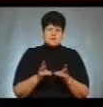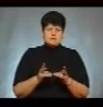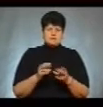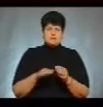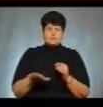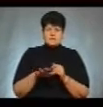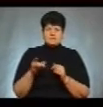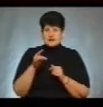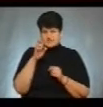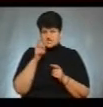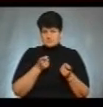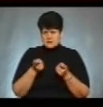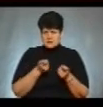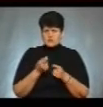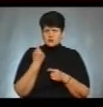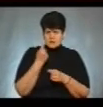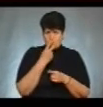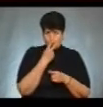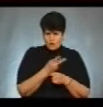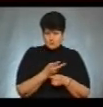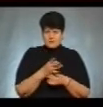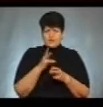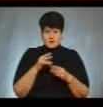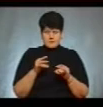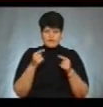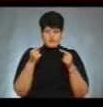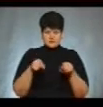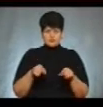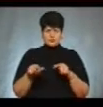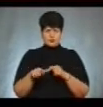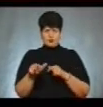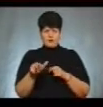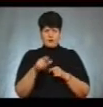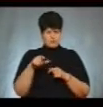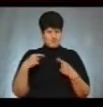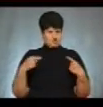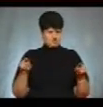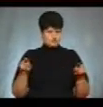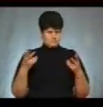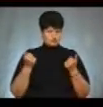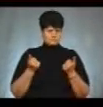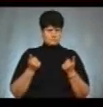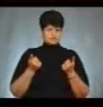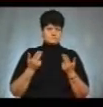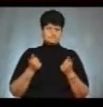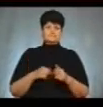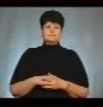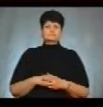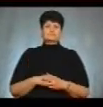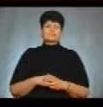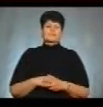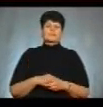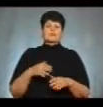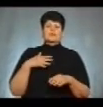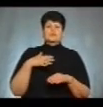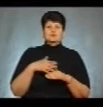в райдержадміністрації одні погляди на найкризовіші, скажімо так, дороги, а в мешканців інші виходить, мешканців так? Зрозуміло.